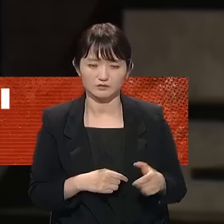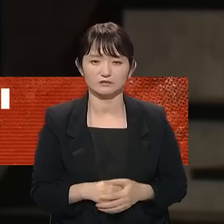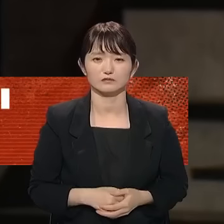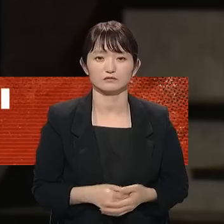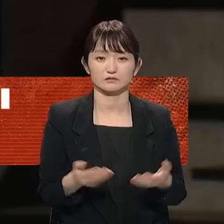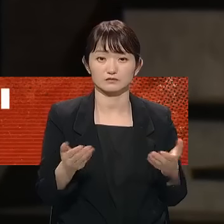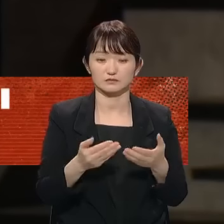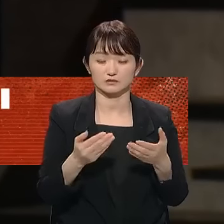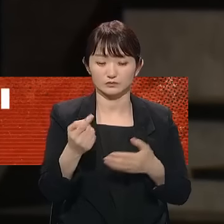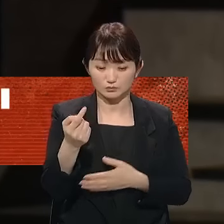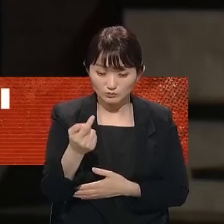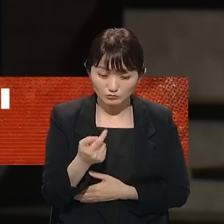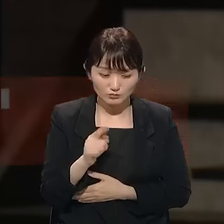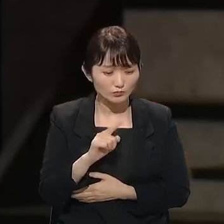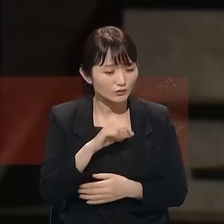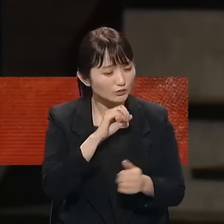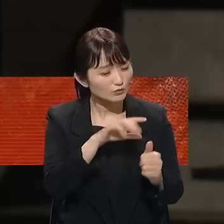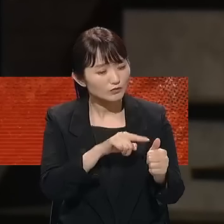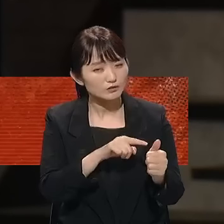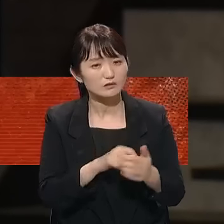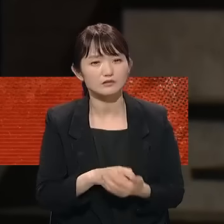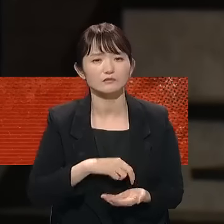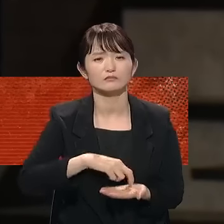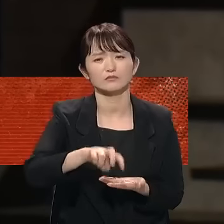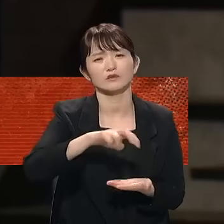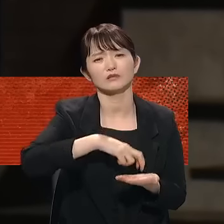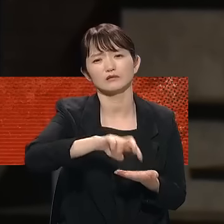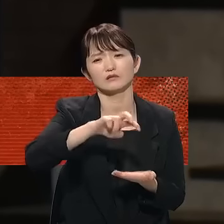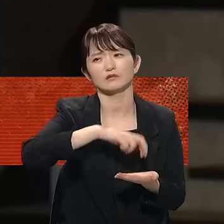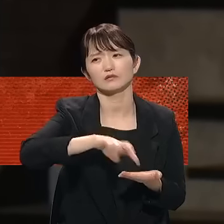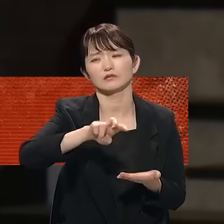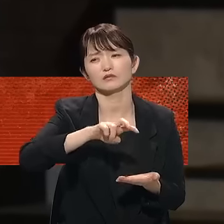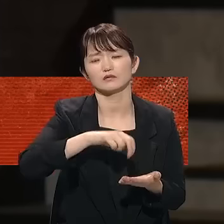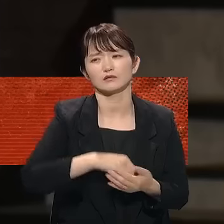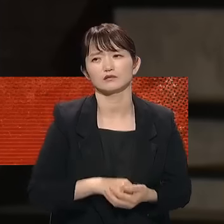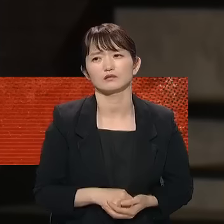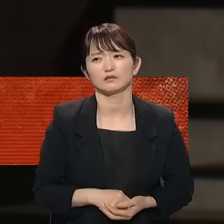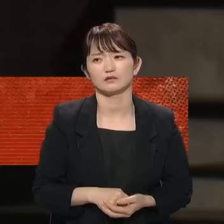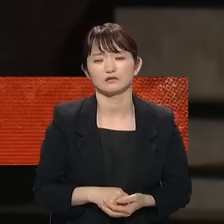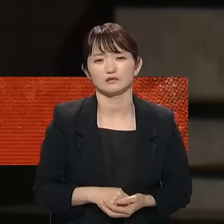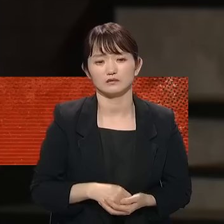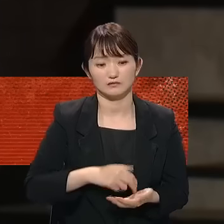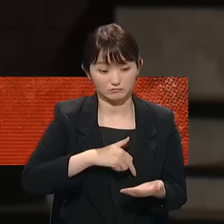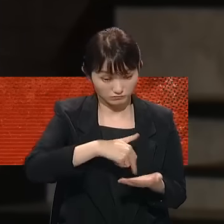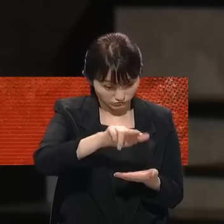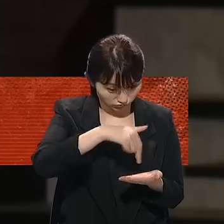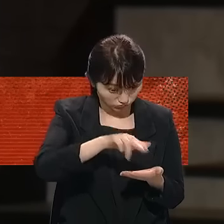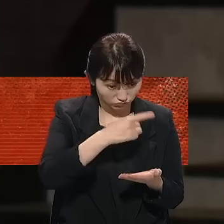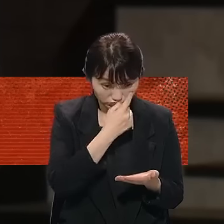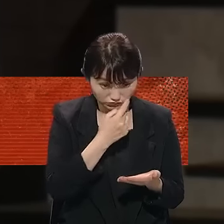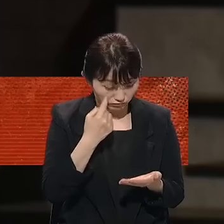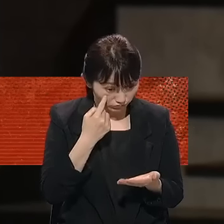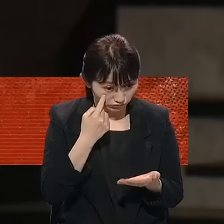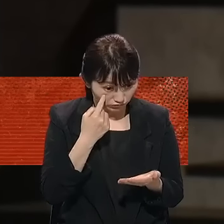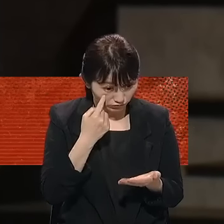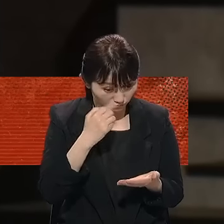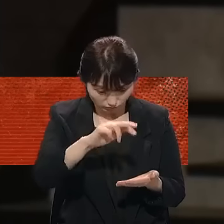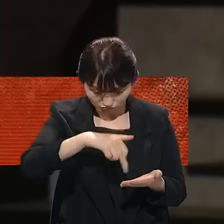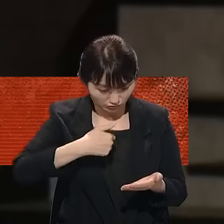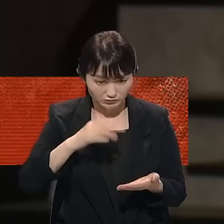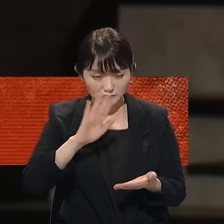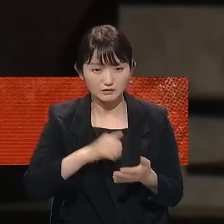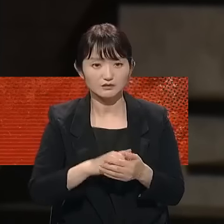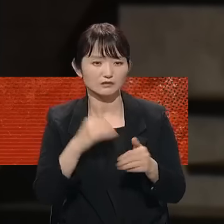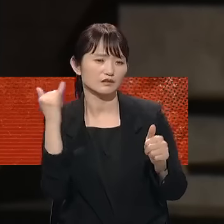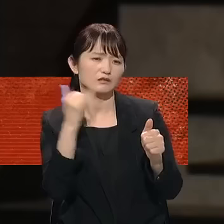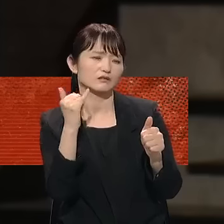출근이라도 하면 뭘 따질 텐데 그래서 문자를 보내면 딱 보면 이제 확인한 게 나오지 않습니까? 확인하는데 답장은 없고 전화는